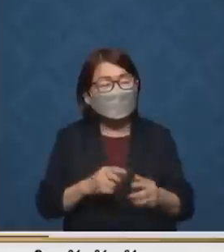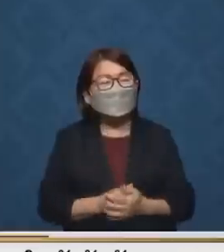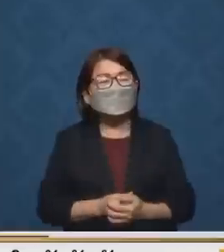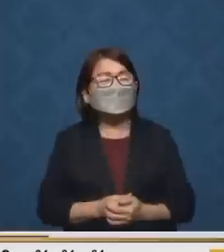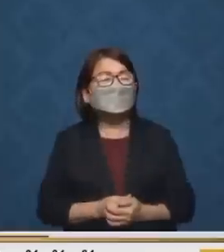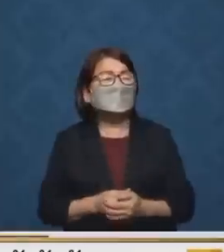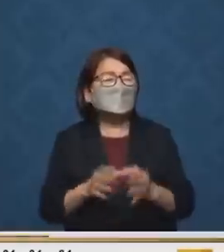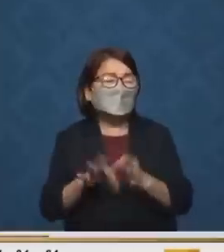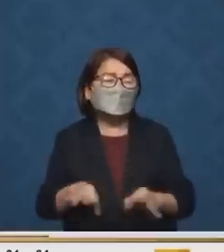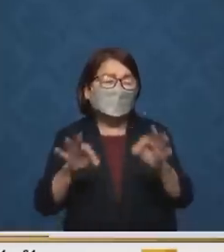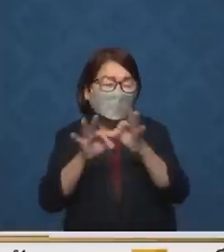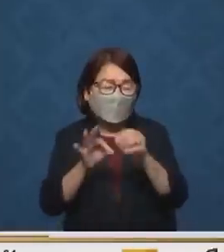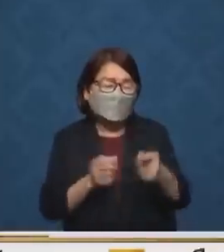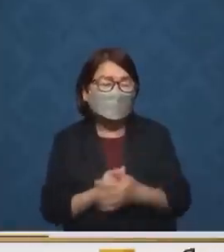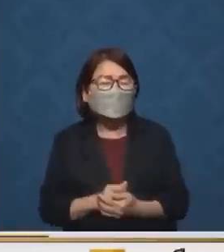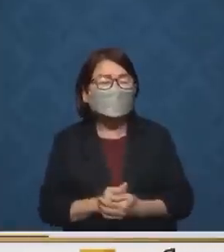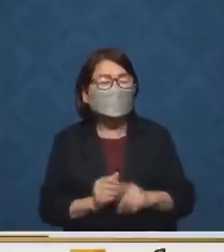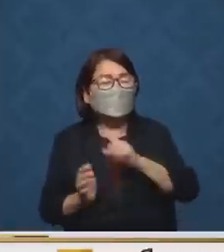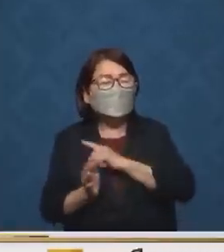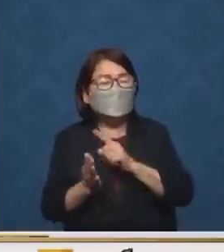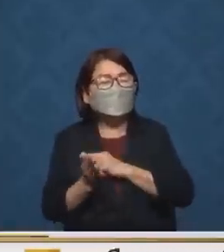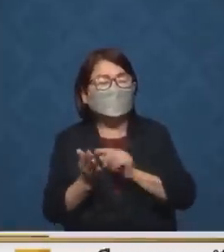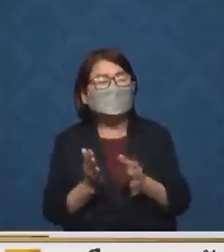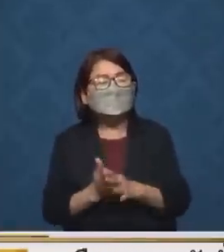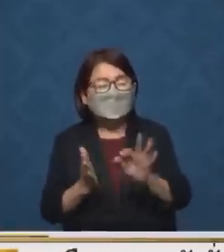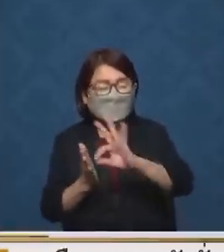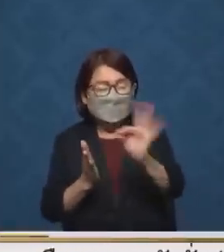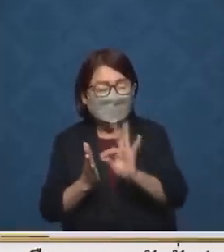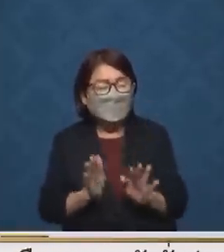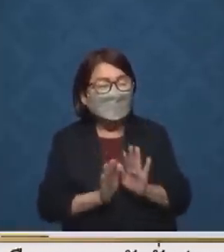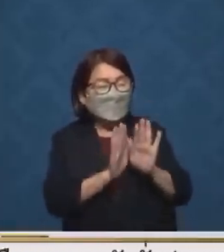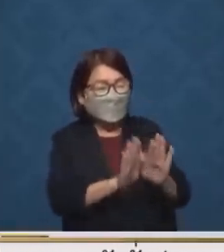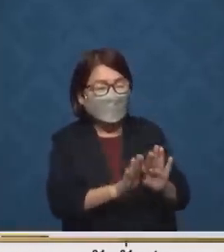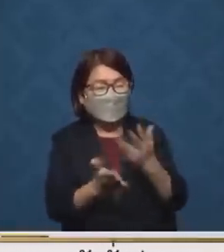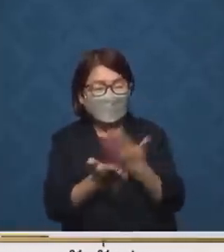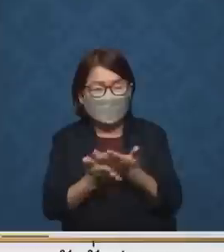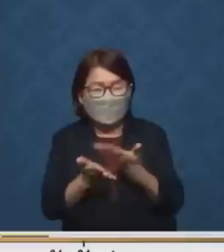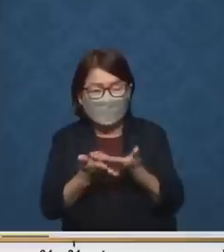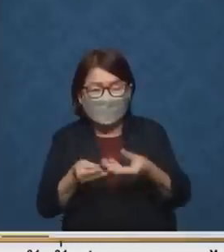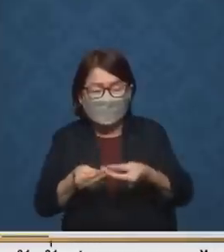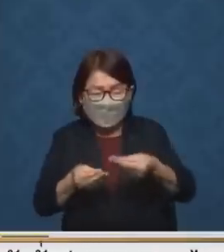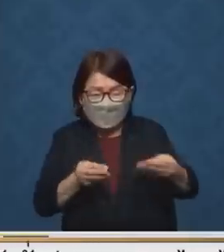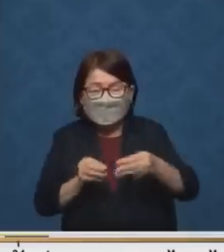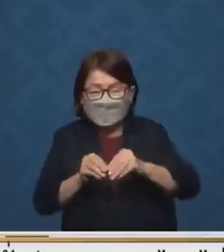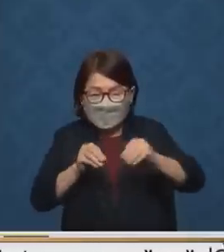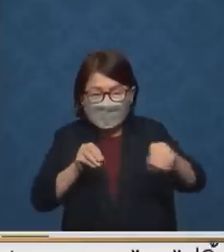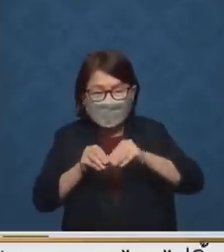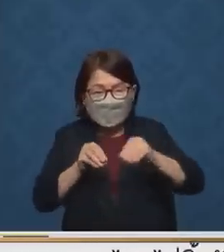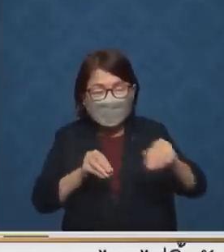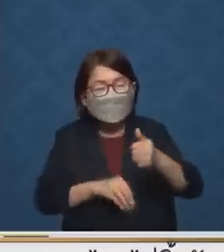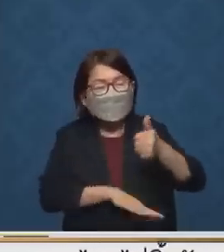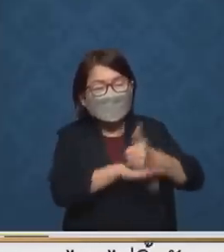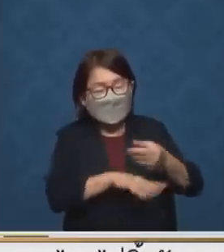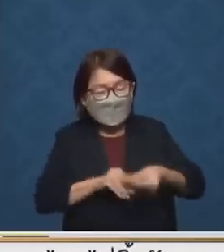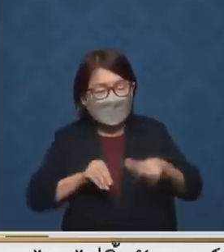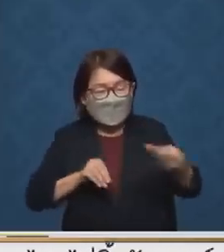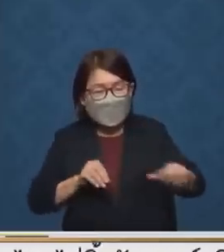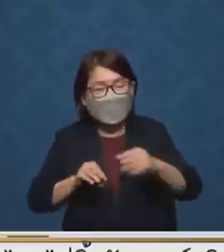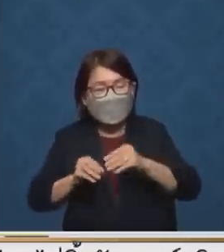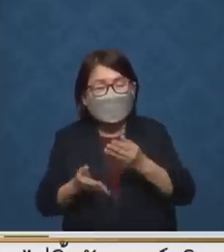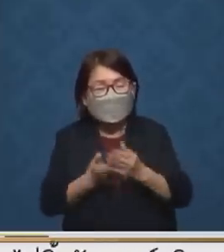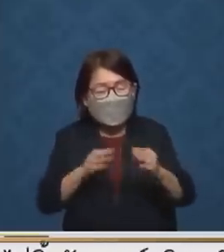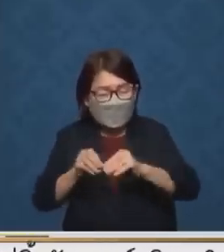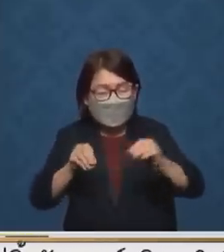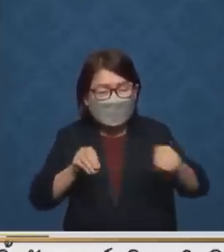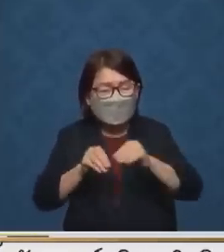ของขอความบอกว่าเก็บไว้ให้ผู้บคับญชาครัน้องนี่คือรองหัวหน้า ศูนยปฏิบัการสาระสน